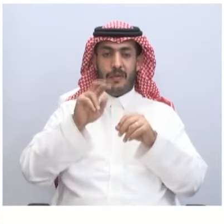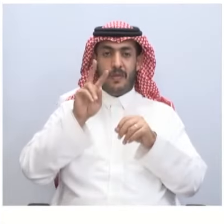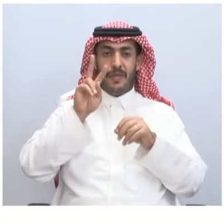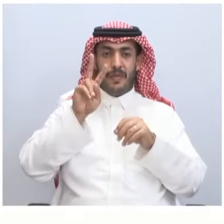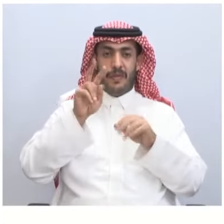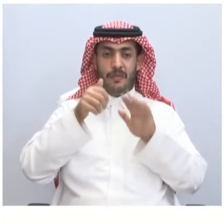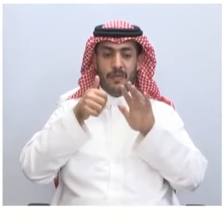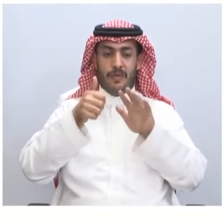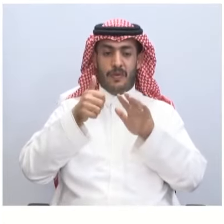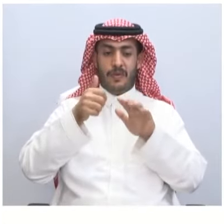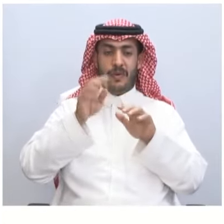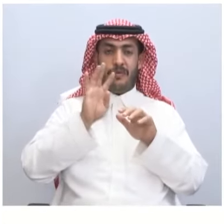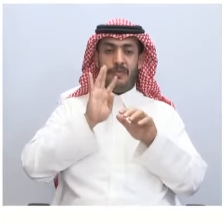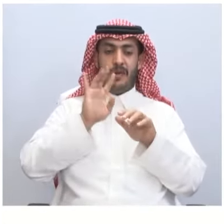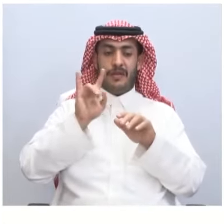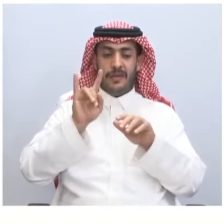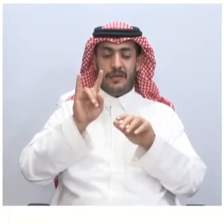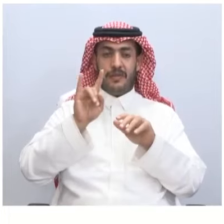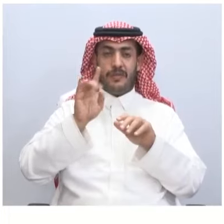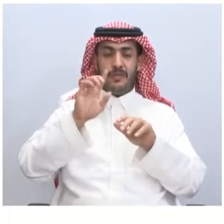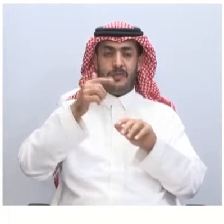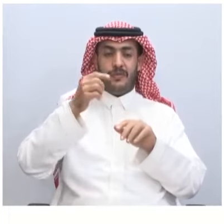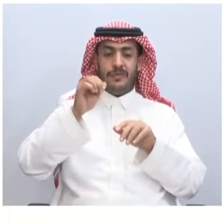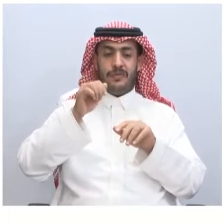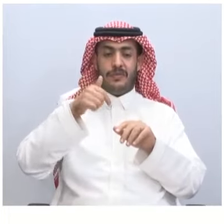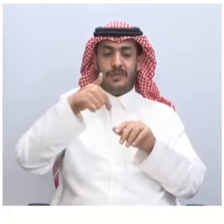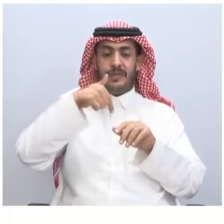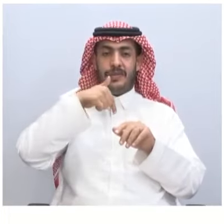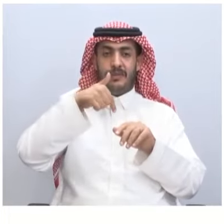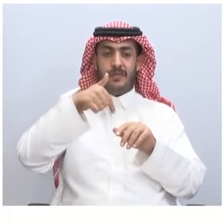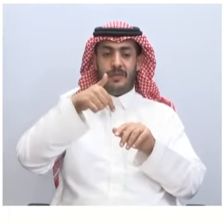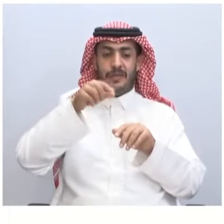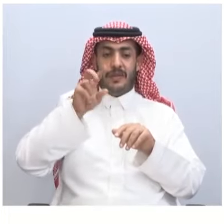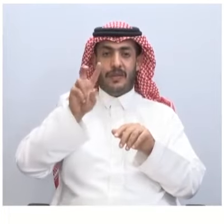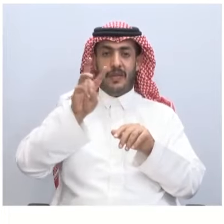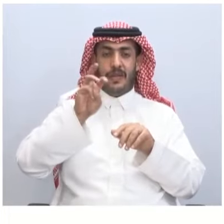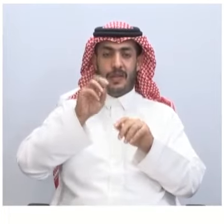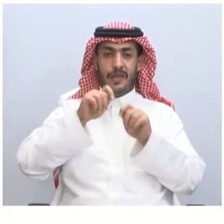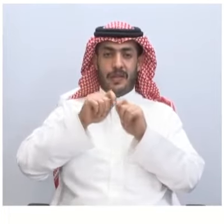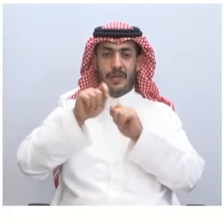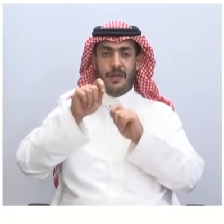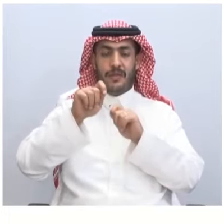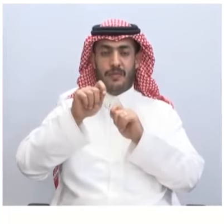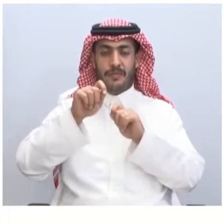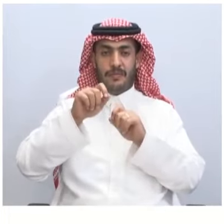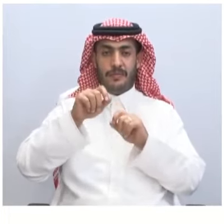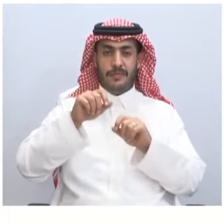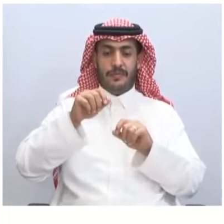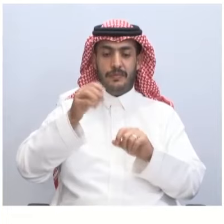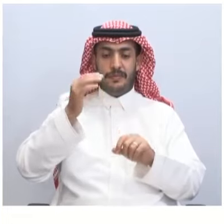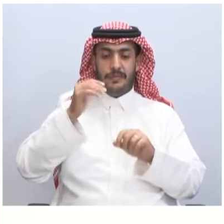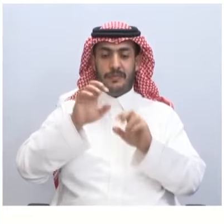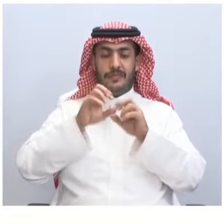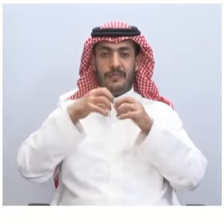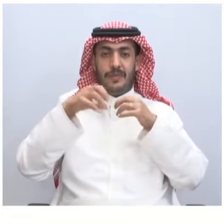و400 مليونين و410 16632 كيل مت مربع